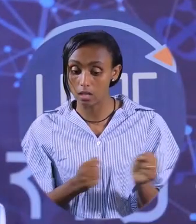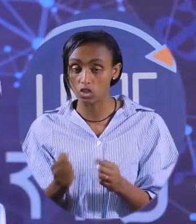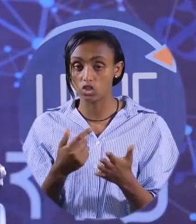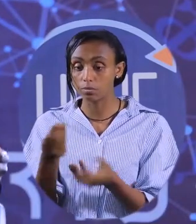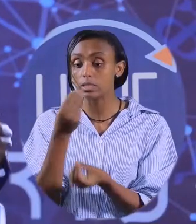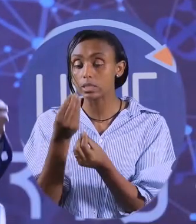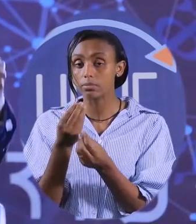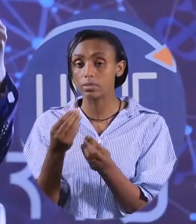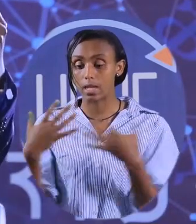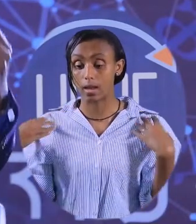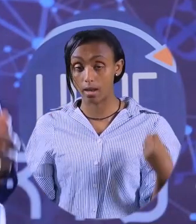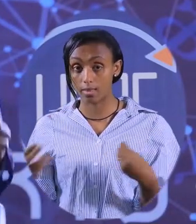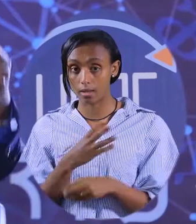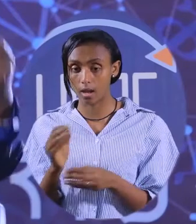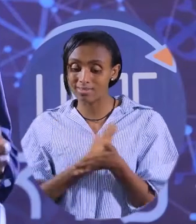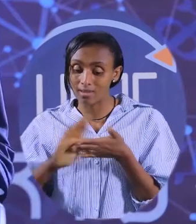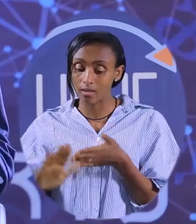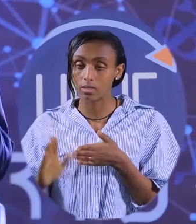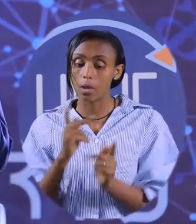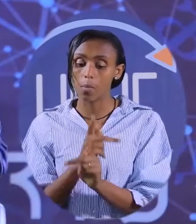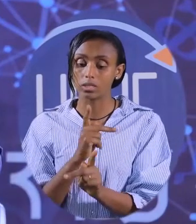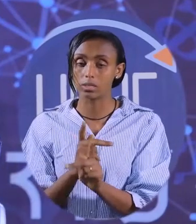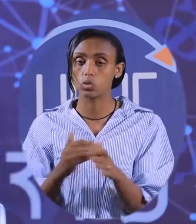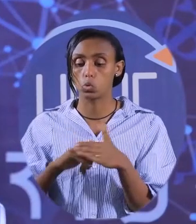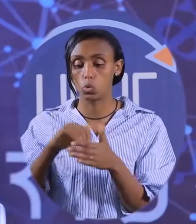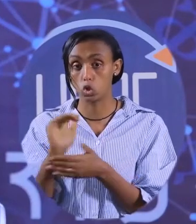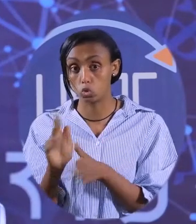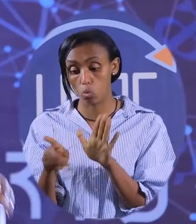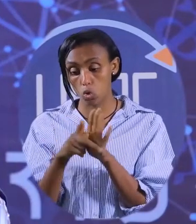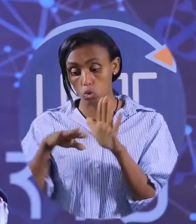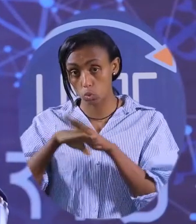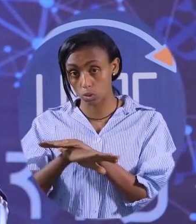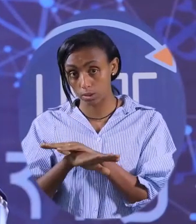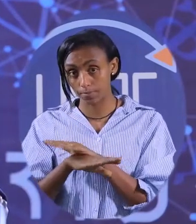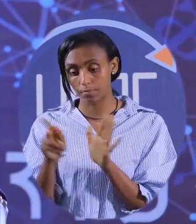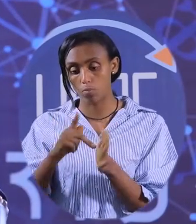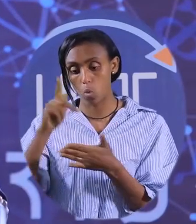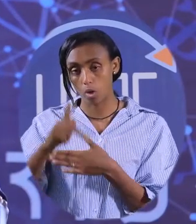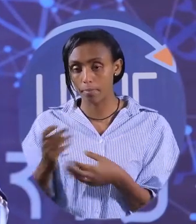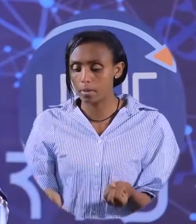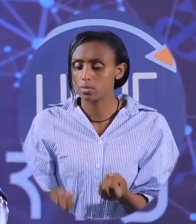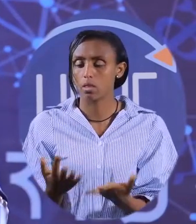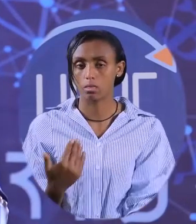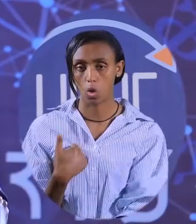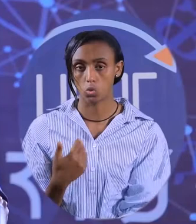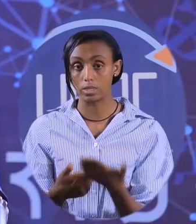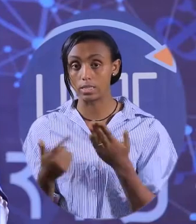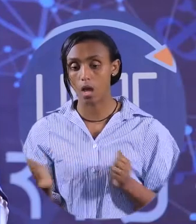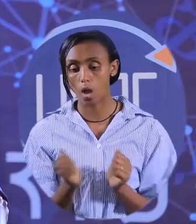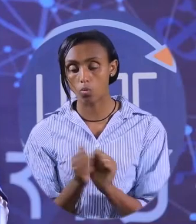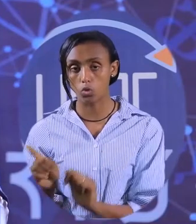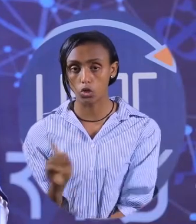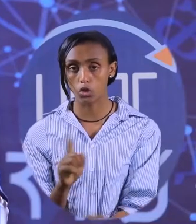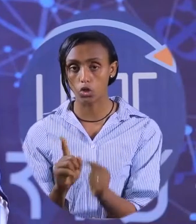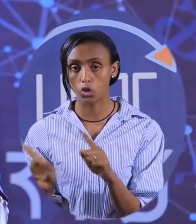የምግብ ደህንነትንና ጥራትን ለማስጠበቅ የወጡ ፖሊሲዎች፣ ስትራቴጂዎች፣ ፕሮግራሞች በብዛት አሉ። ከዚህ ጎን ለጎን